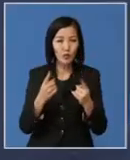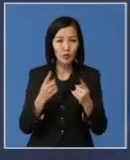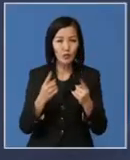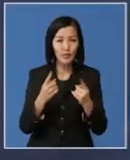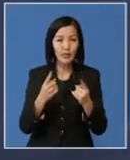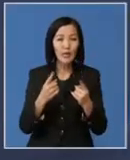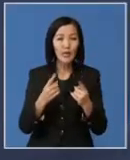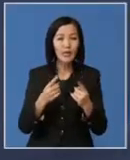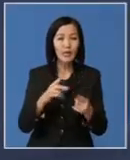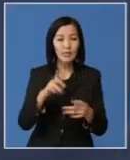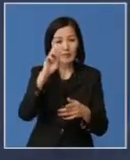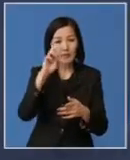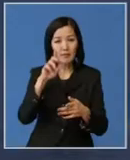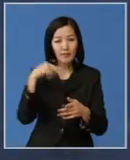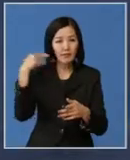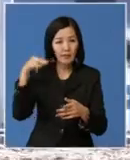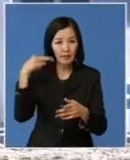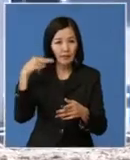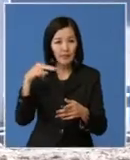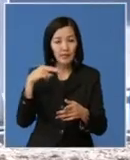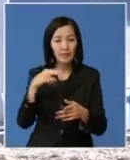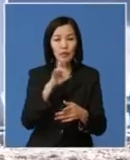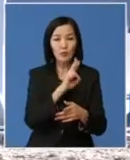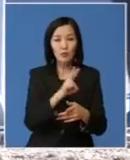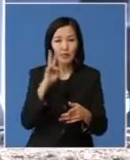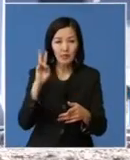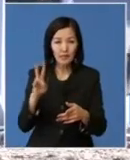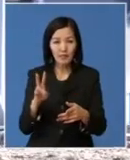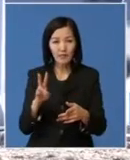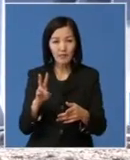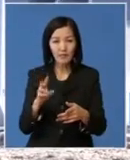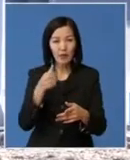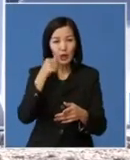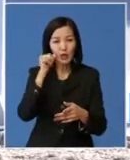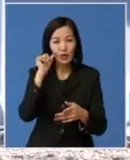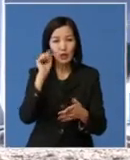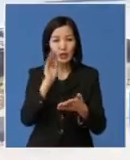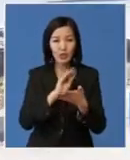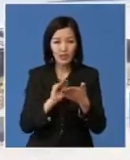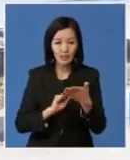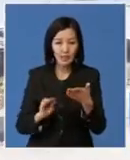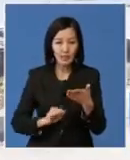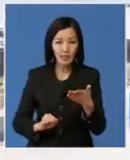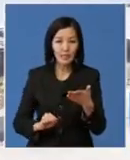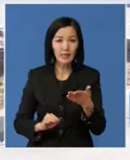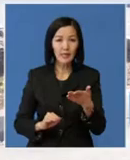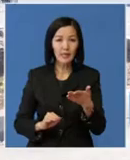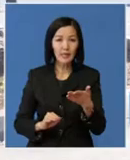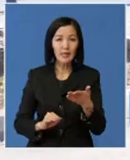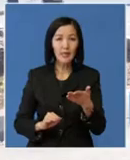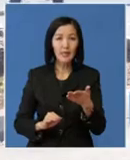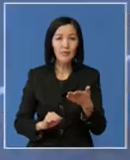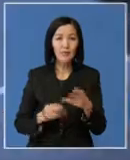бағалай білу және болашаққа оң көзқарас таныту еліміздің табысты болуының кепілі. Ұлт көшбасшысы Нұрсұлтан Назарбаев күні кеше